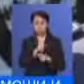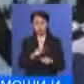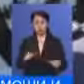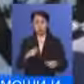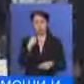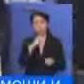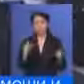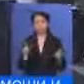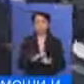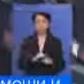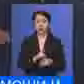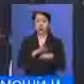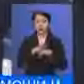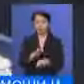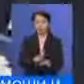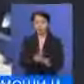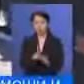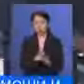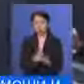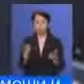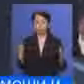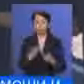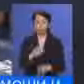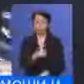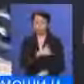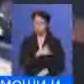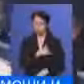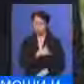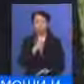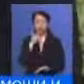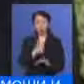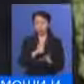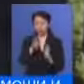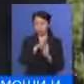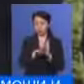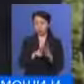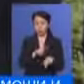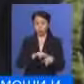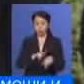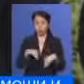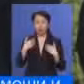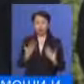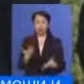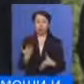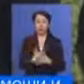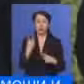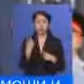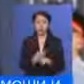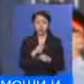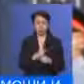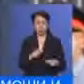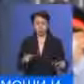Тулебаев подчеркнул, при несении службы необходимо вести себя тактично и вежливо. Главная задача полицейских – оказание помощи и обеспечение безопасности